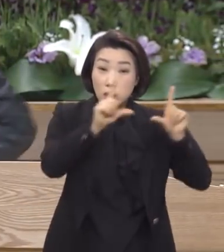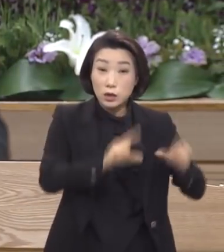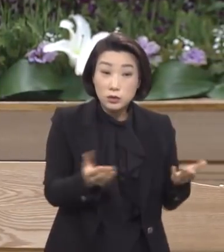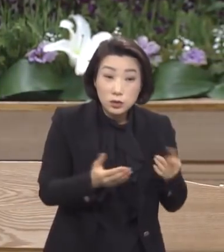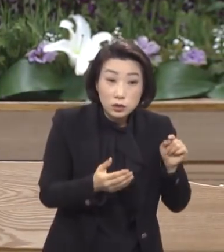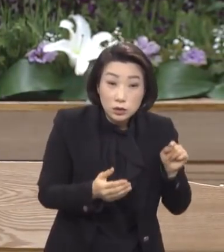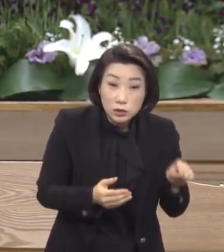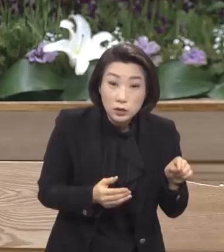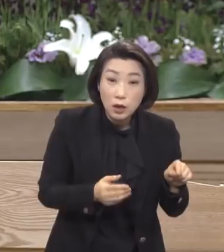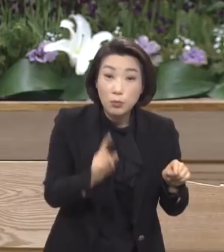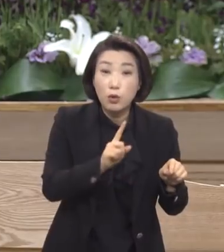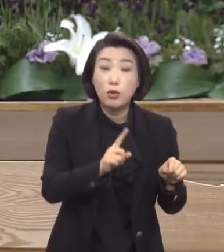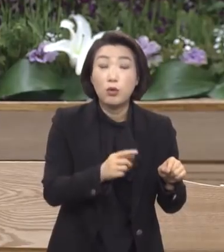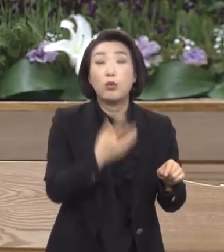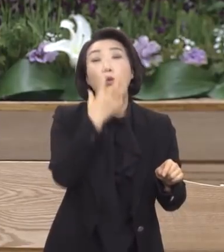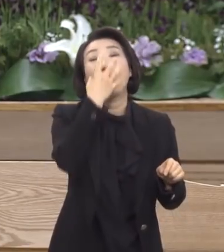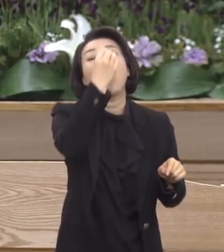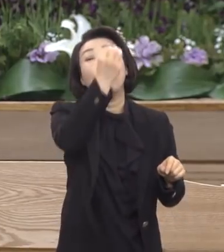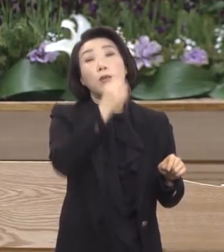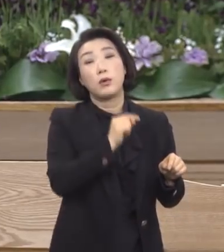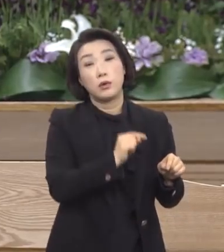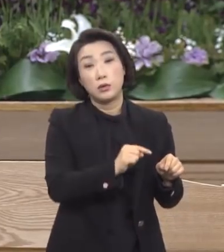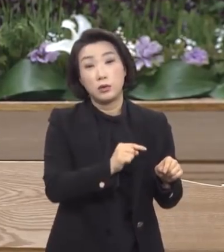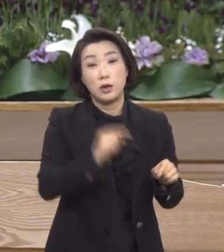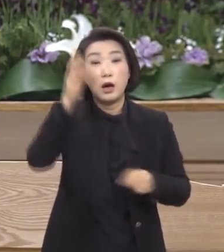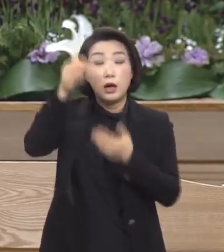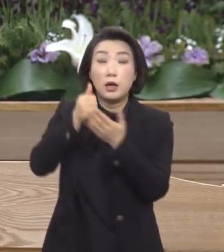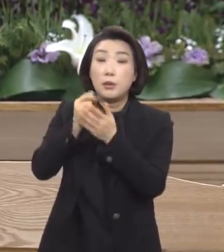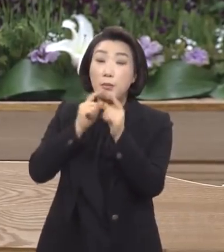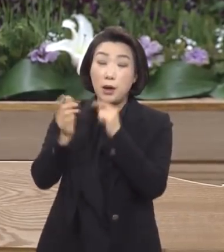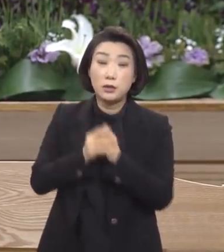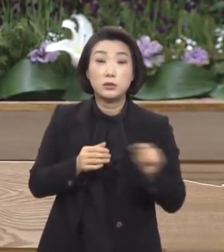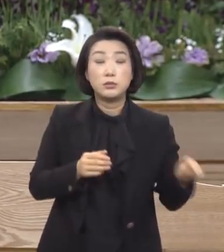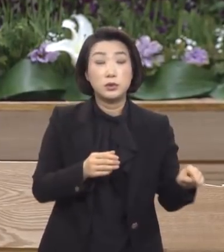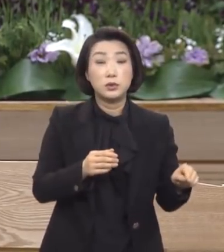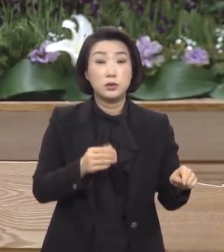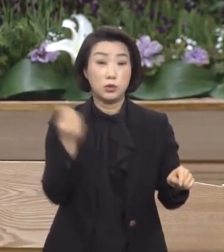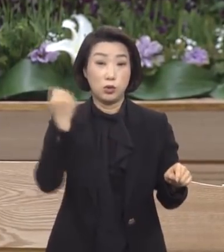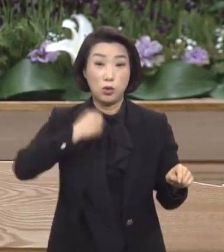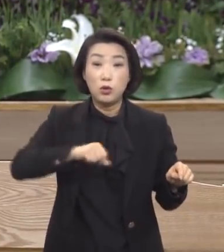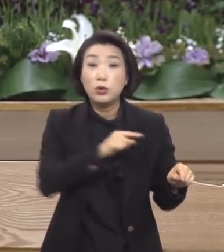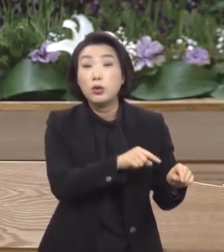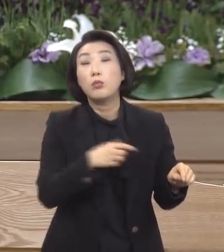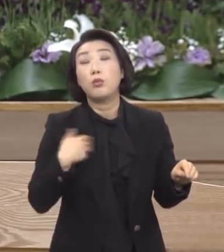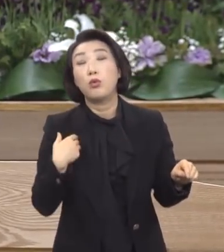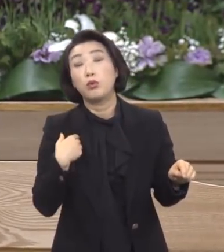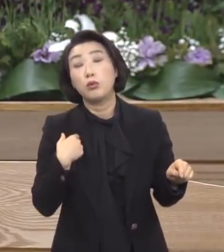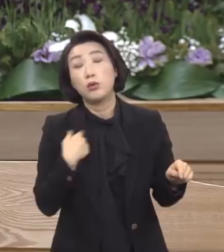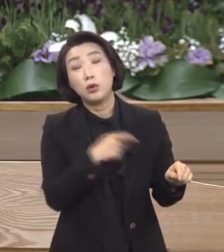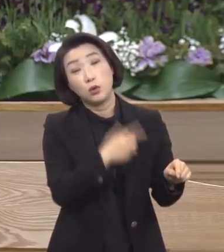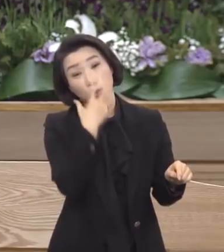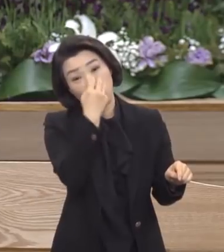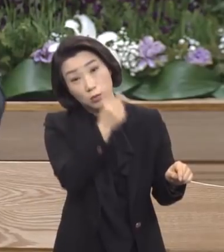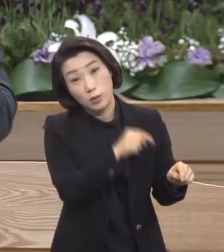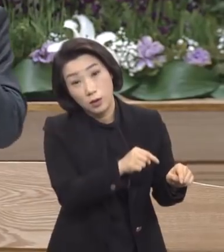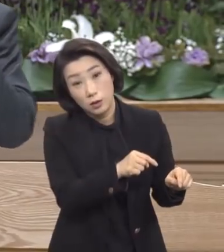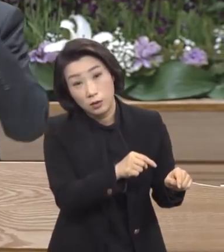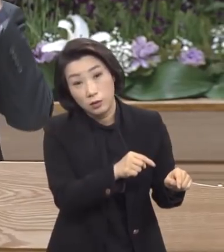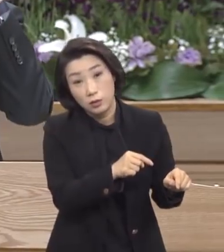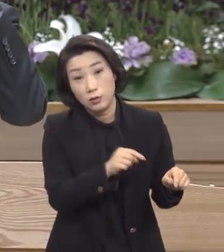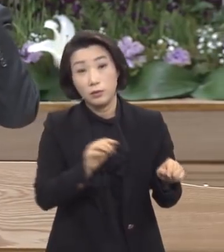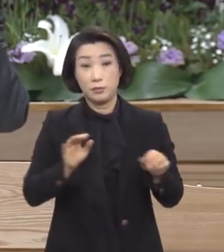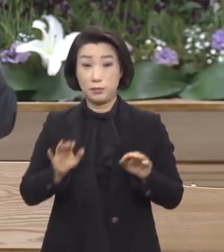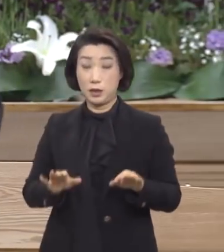것이 무만불순한 하나님의 말씀의 고욕인 걸 모르는 교만.